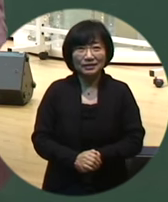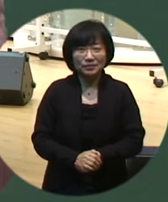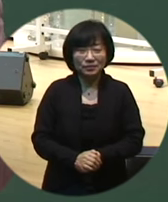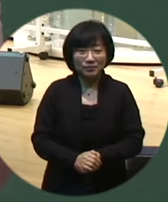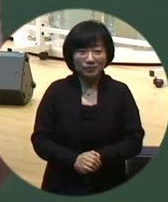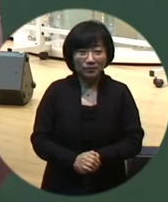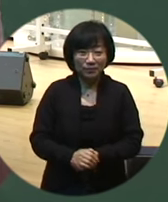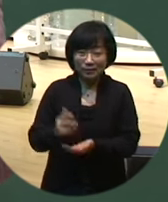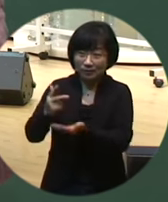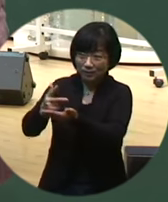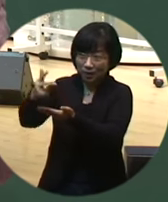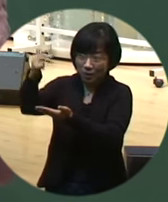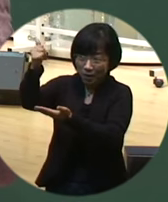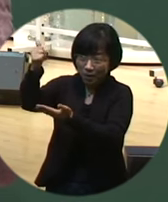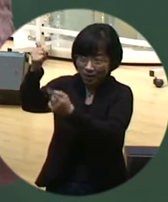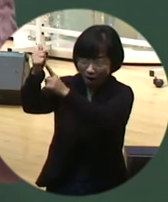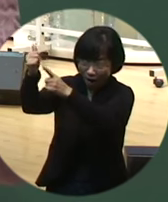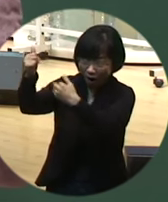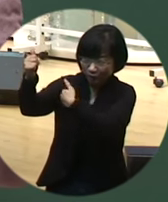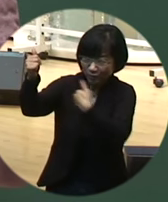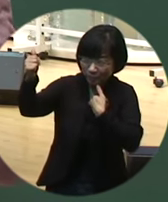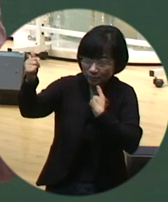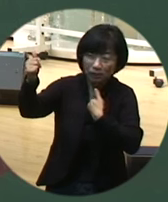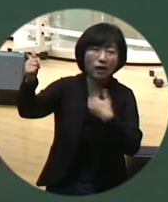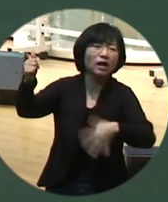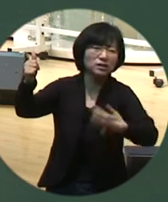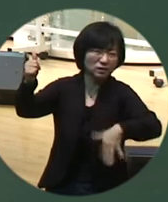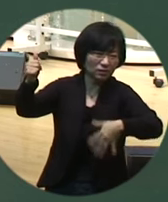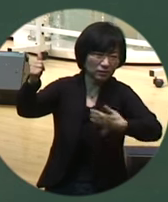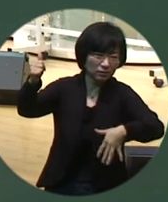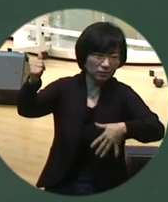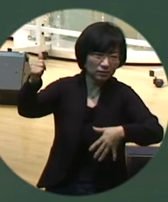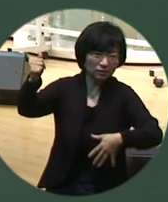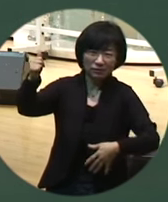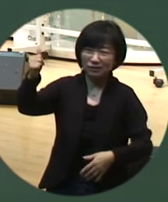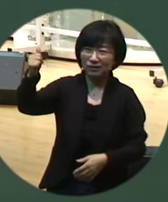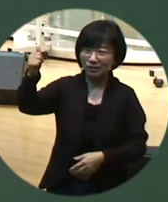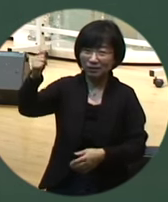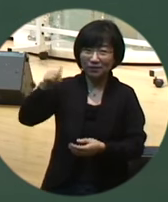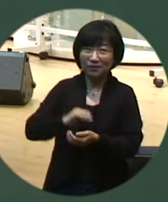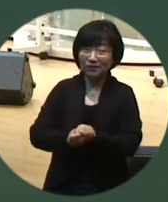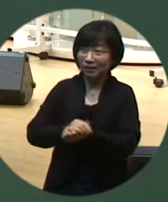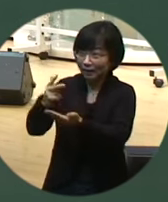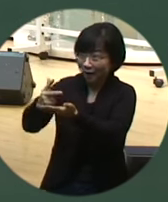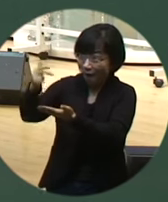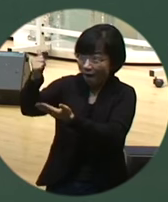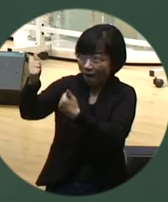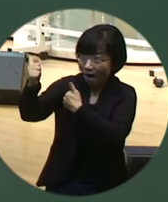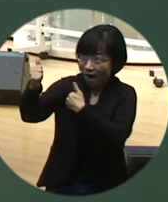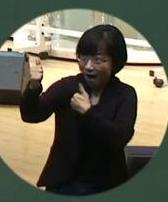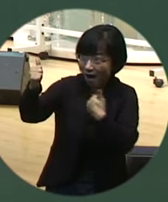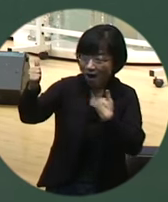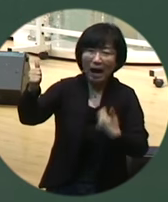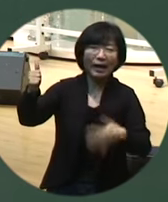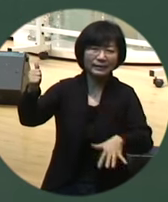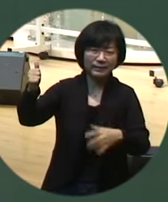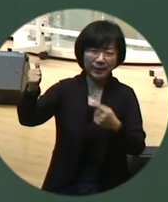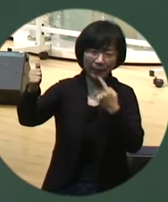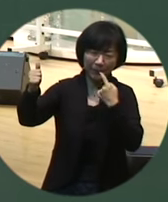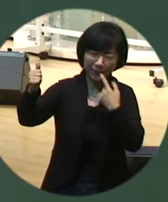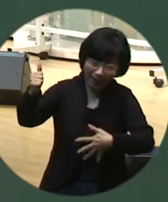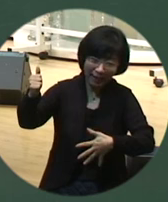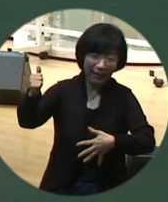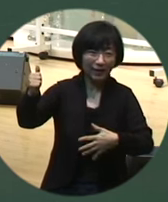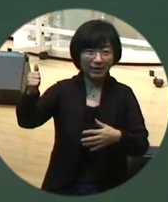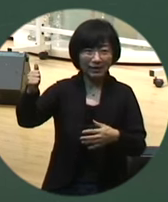여호와로 충분하지 못한 겁니다. Because for him, the Lord was not enough. 여호와로 만족하지 못한 겁니다. He was not content with